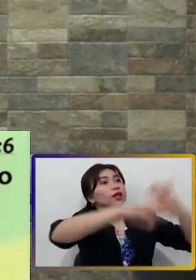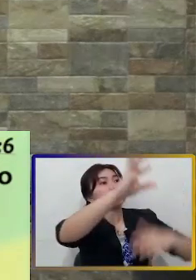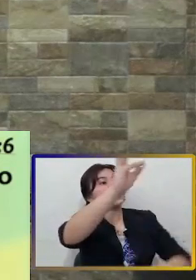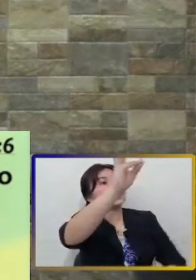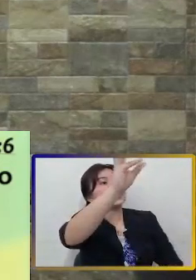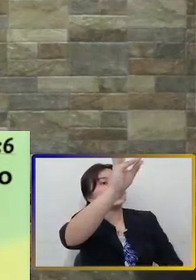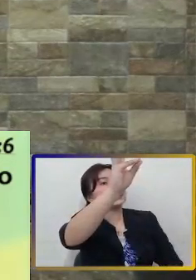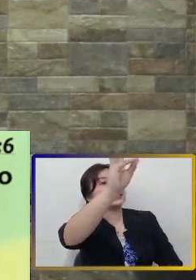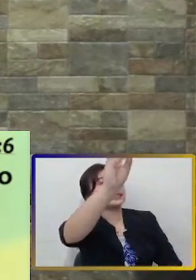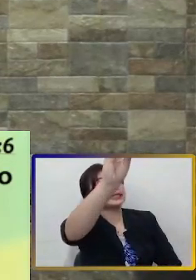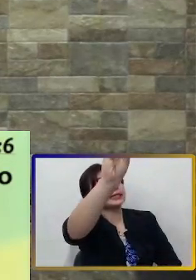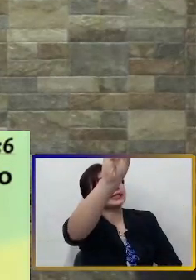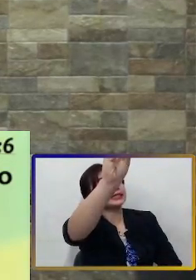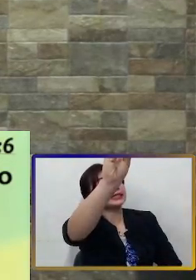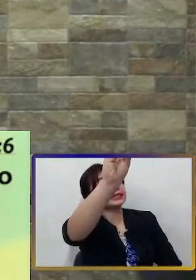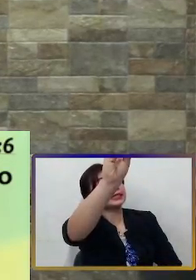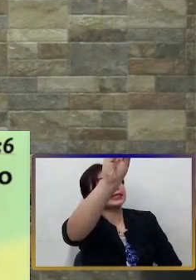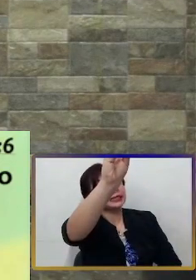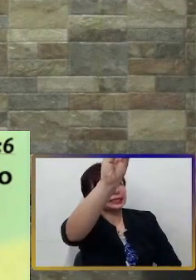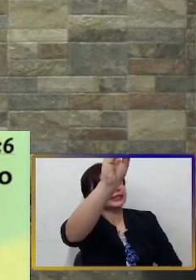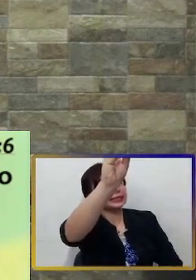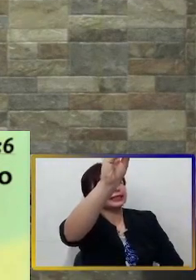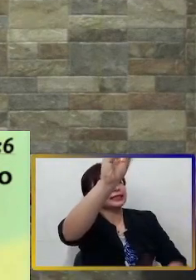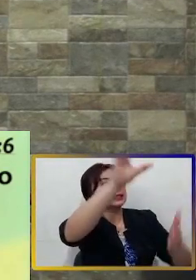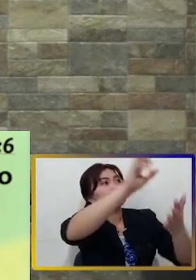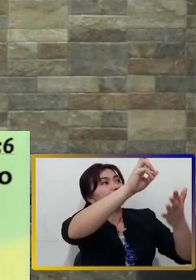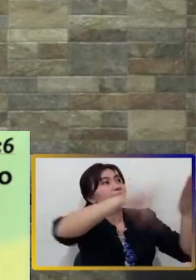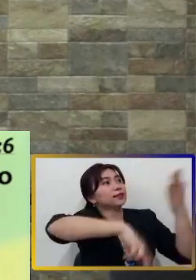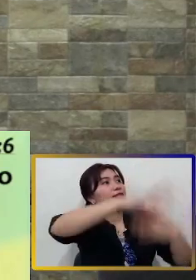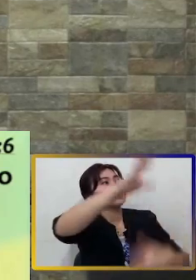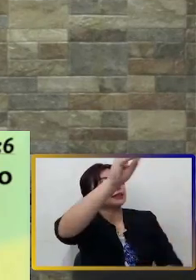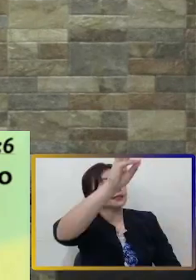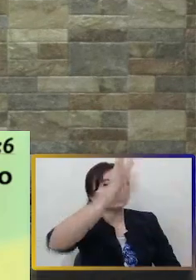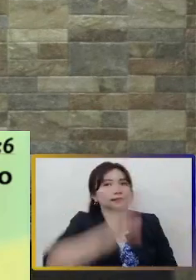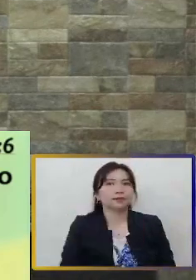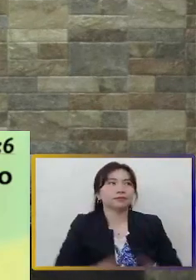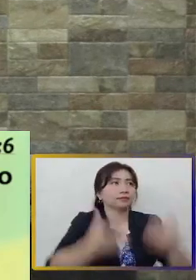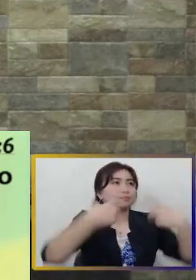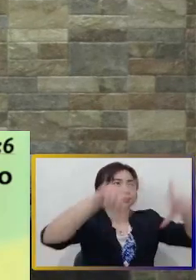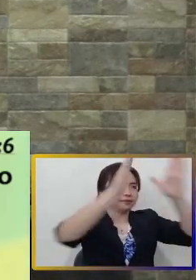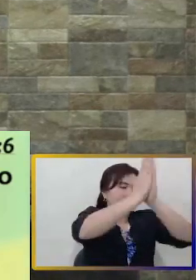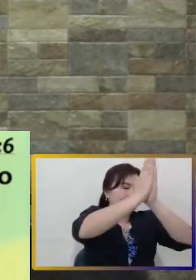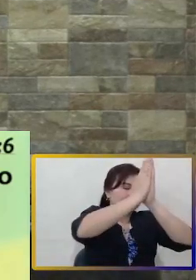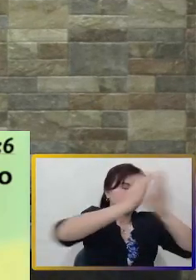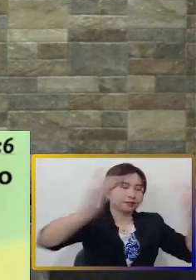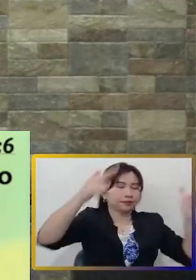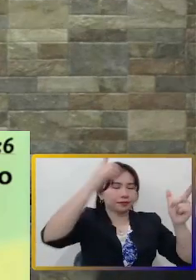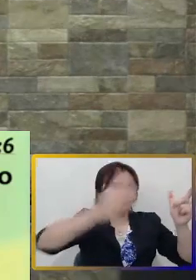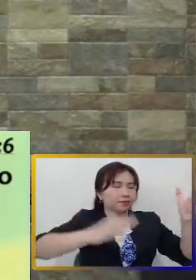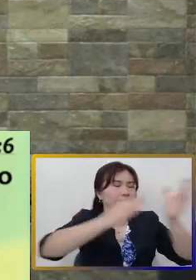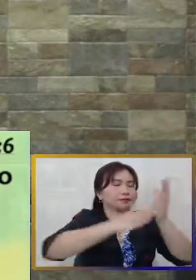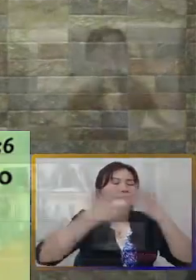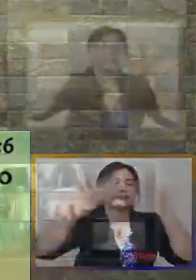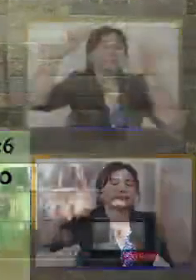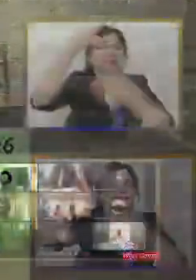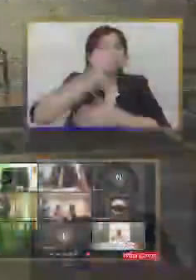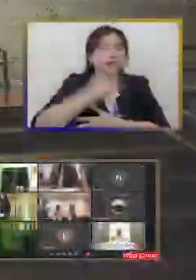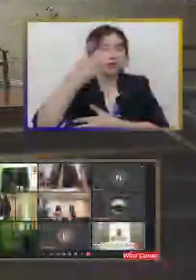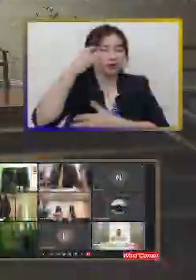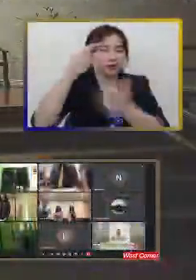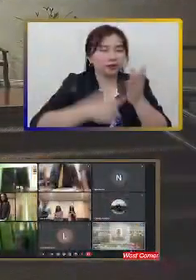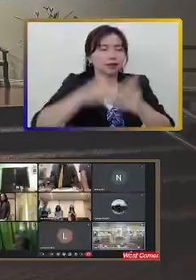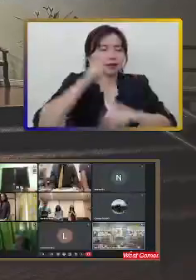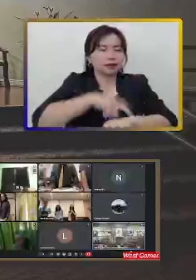Comet unto the father but by me dahilang Diyos sa mga Pangyarihan sa lahat Marami pong salamat sa oras na